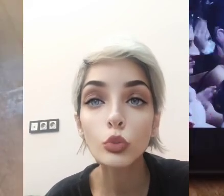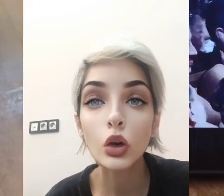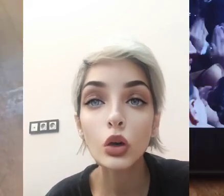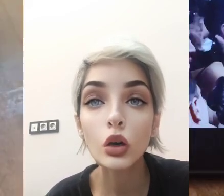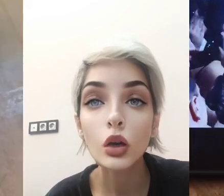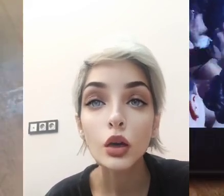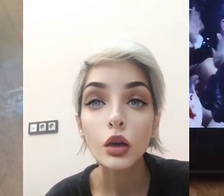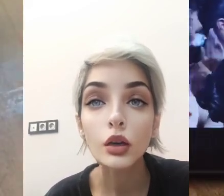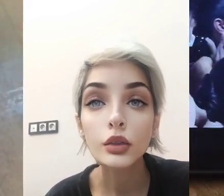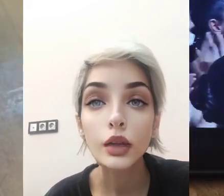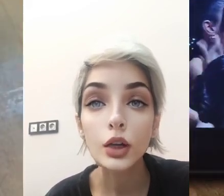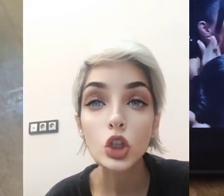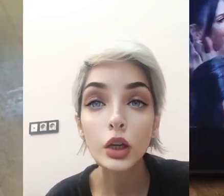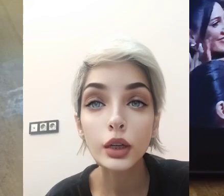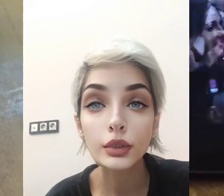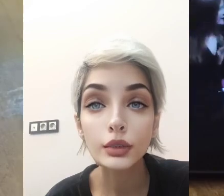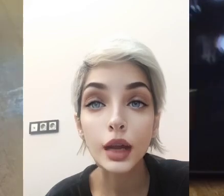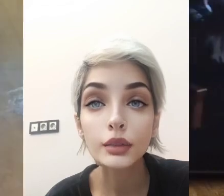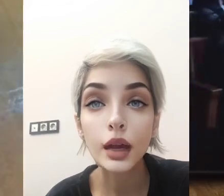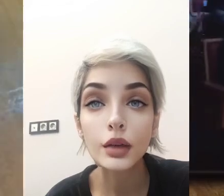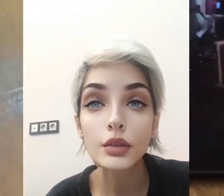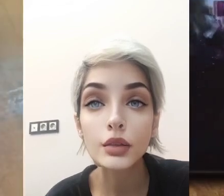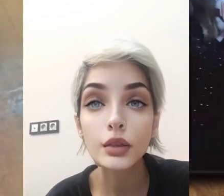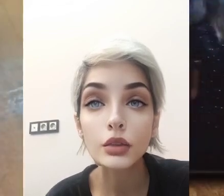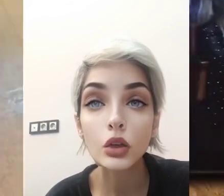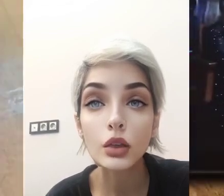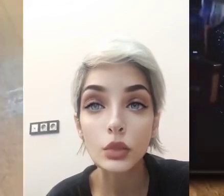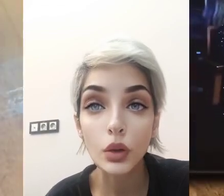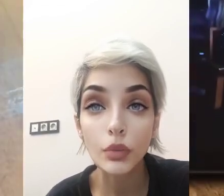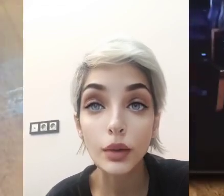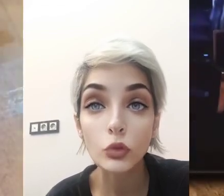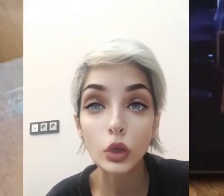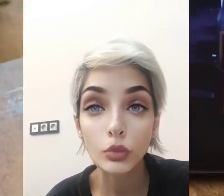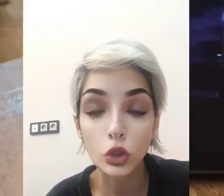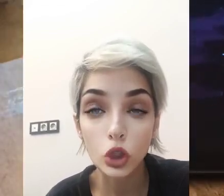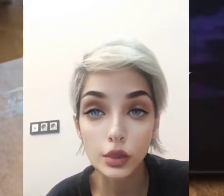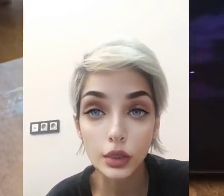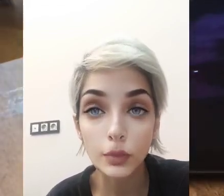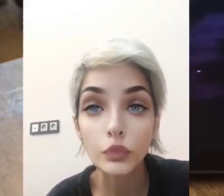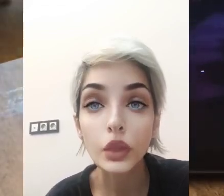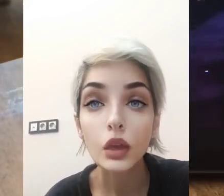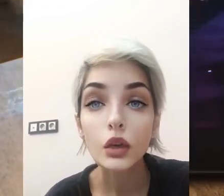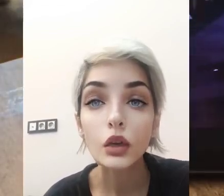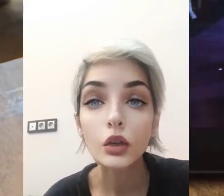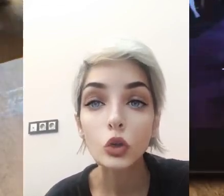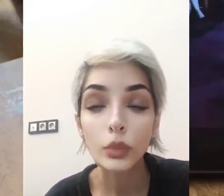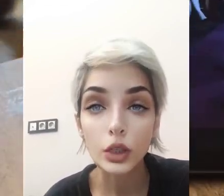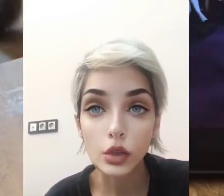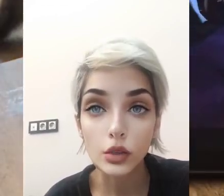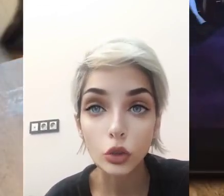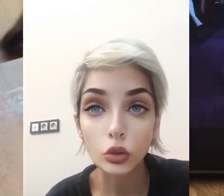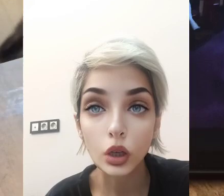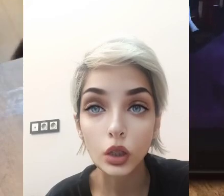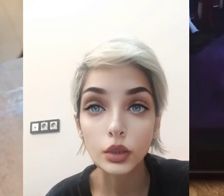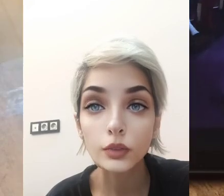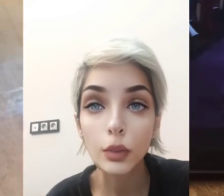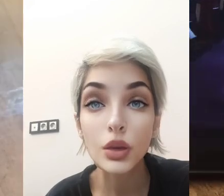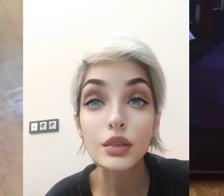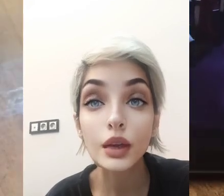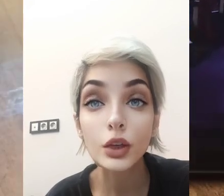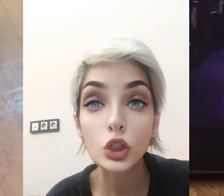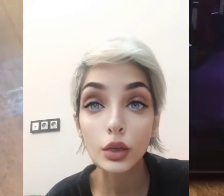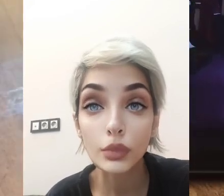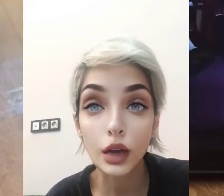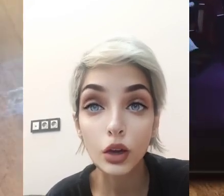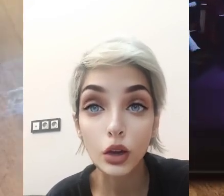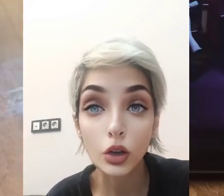با نقش اندر در سریال سیب ممنوع میشناسیم اومد جایزه رو داد و